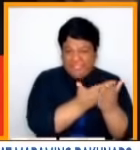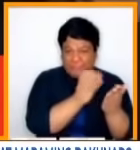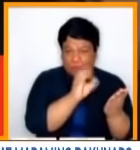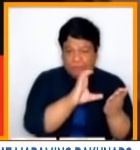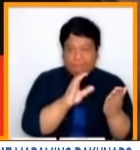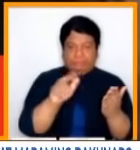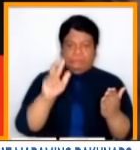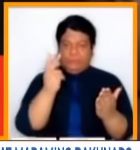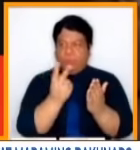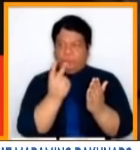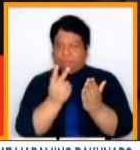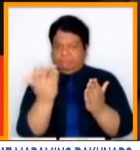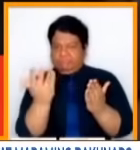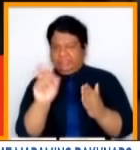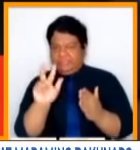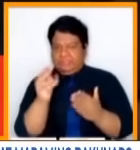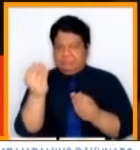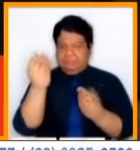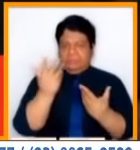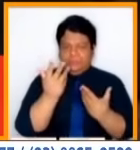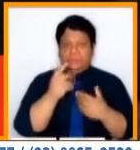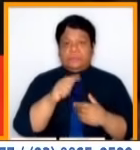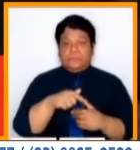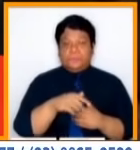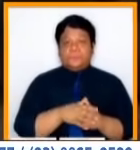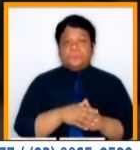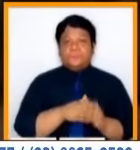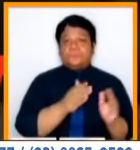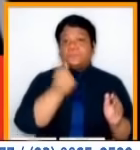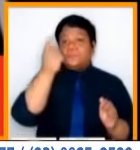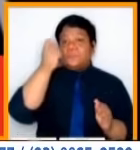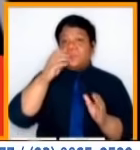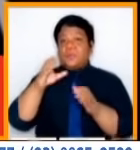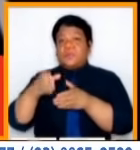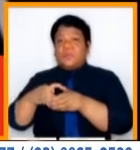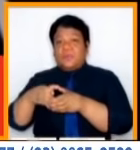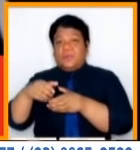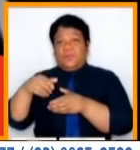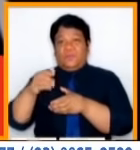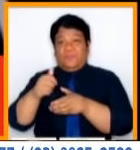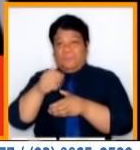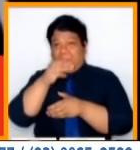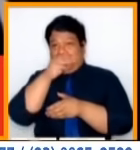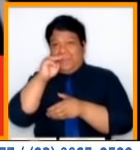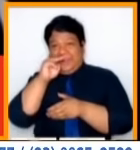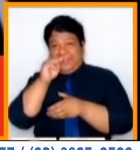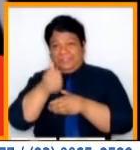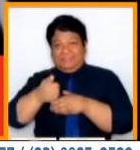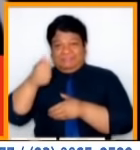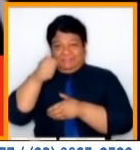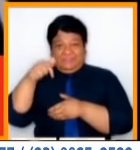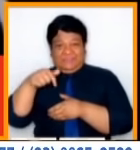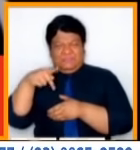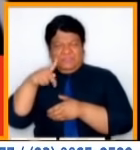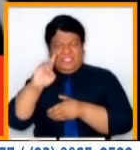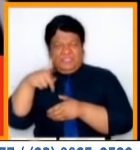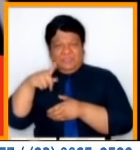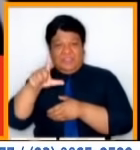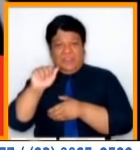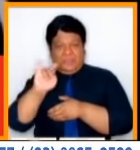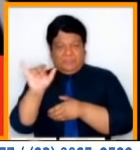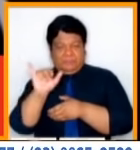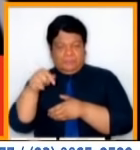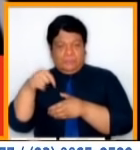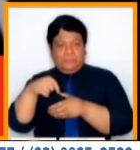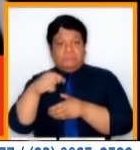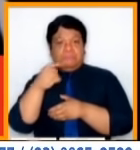ng PDP laban na pinangungunahan ni Senador Manny Pacquiao may duda. Ang plano talaga nila ay si Mayor Sara Duterte ang maging kandidato